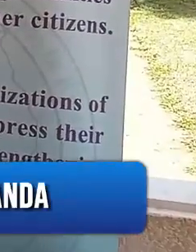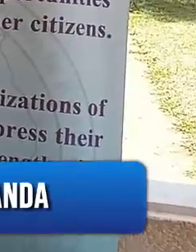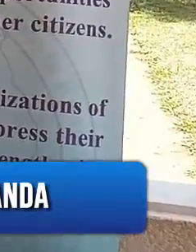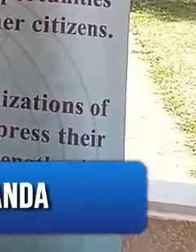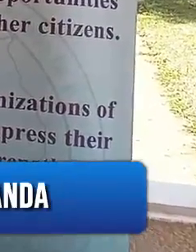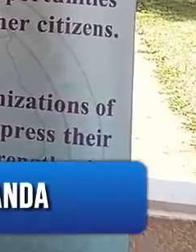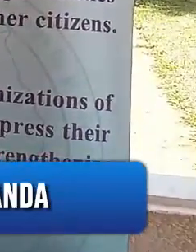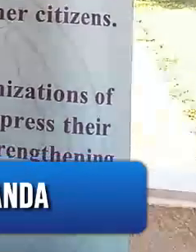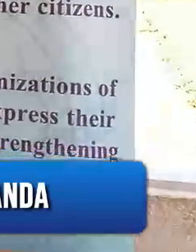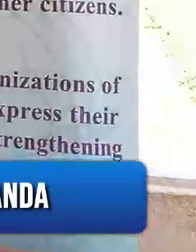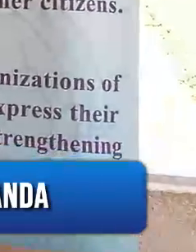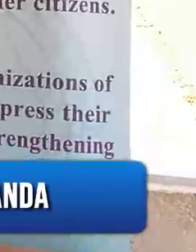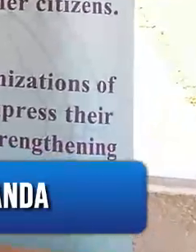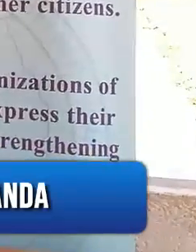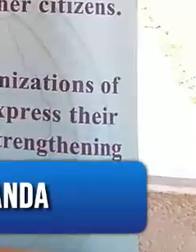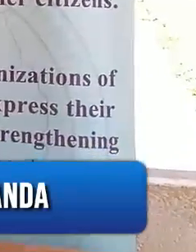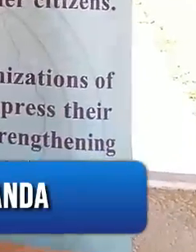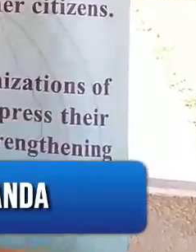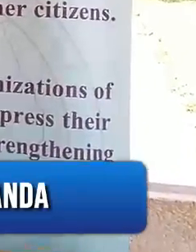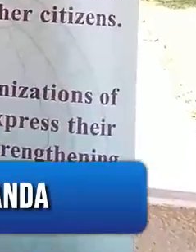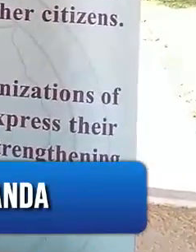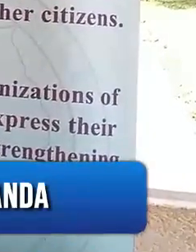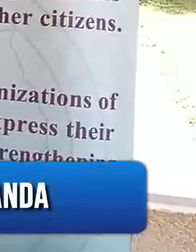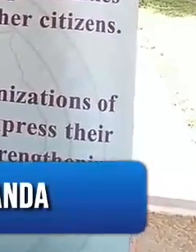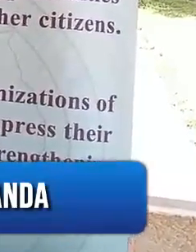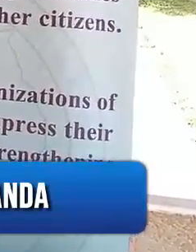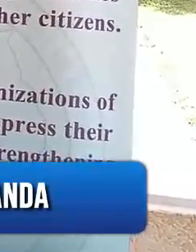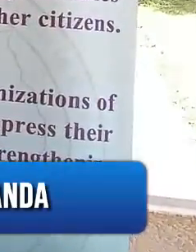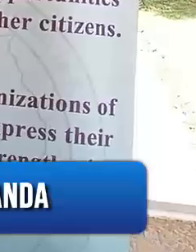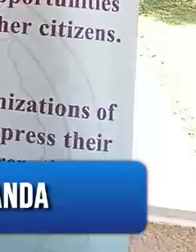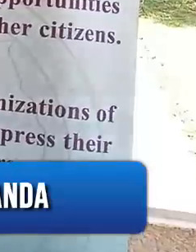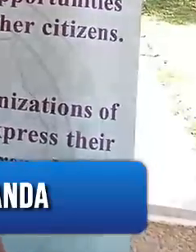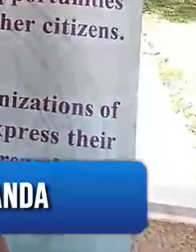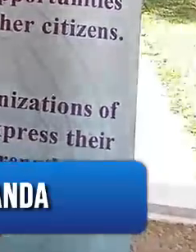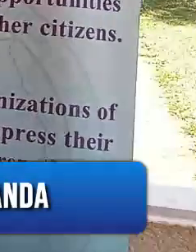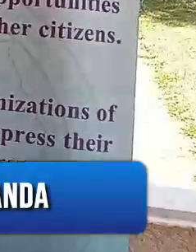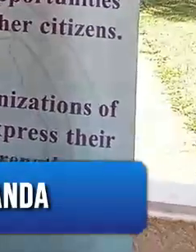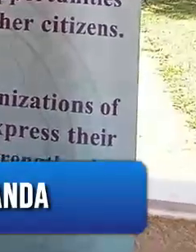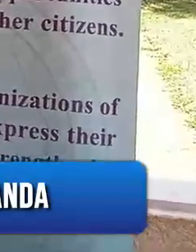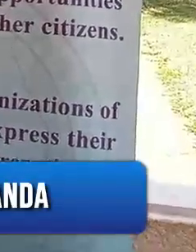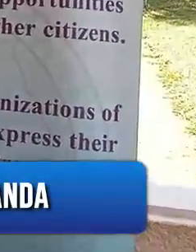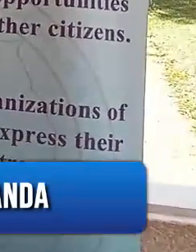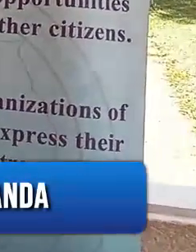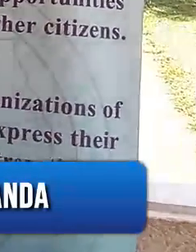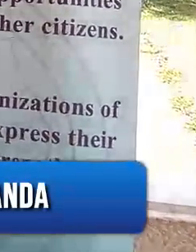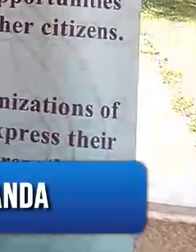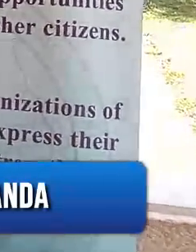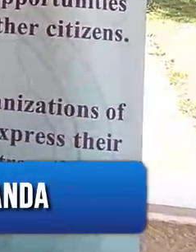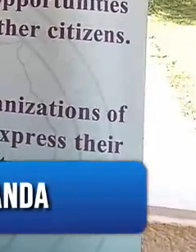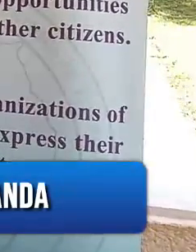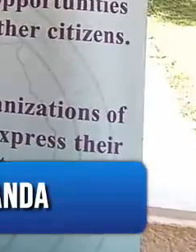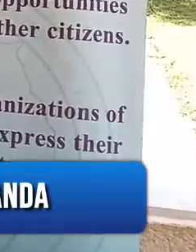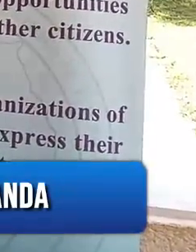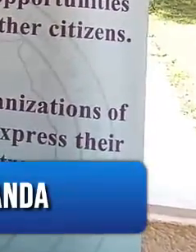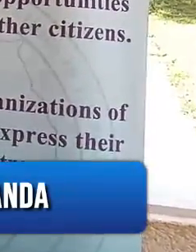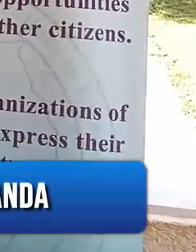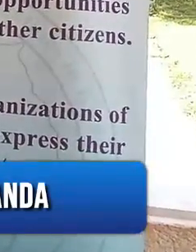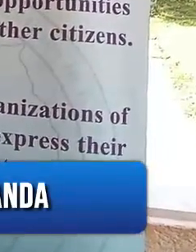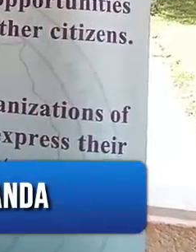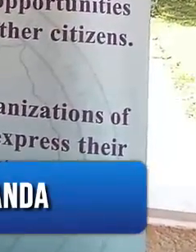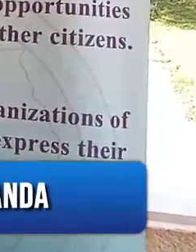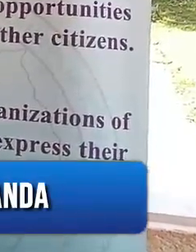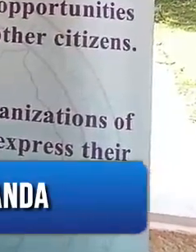wo kuvuza iyo nzogera kuri cya kigo cy'amashuri, n'abandi bakiriramo bahari, hagafatwa